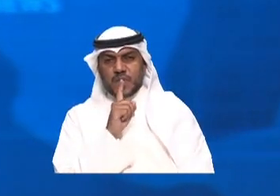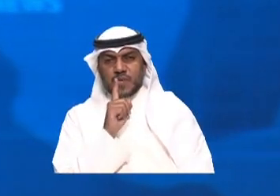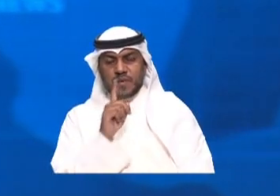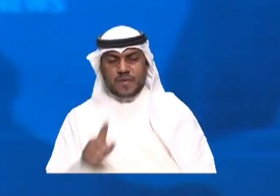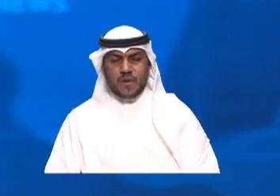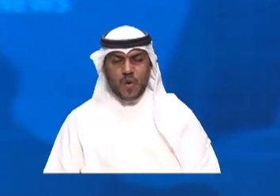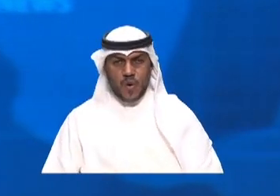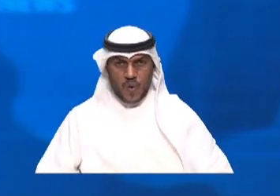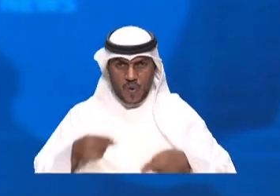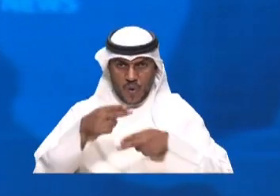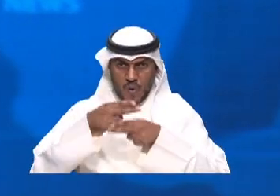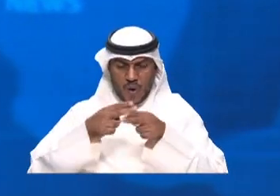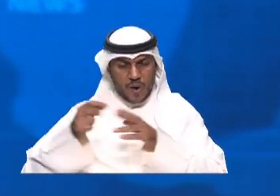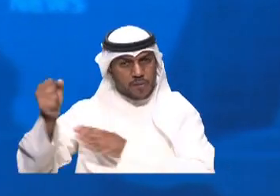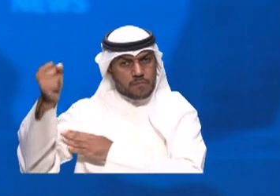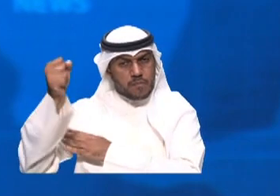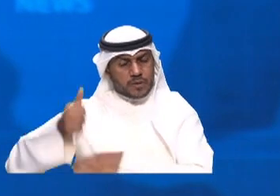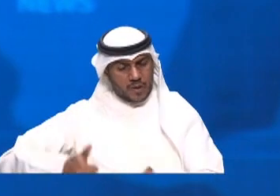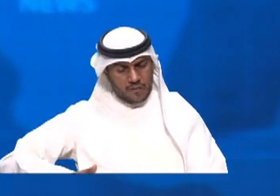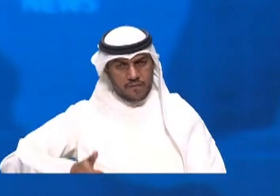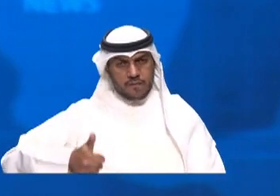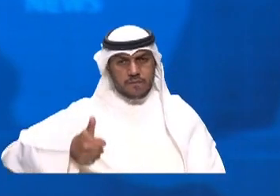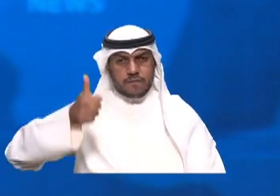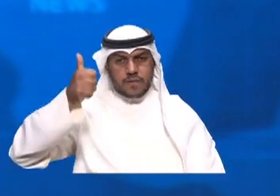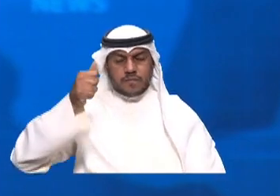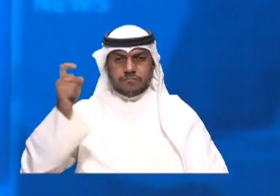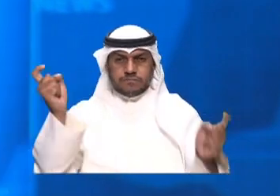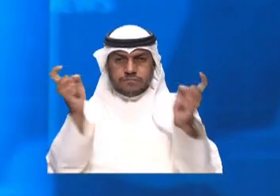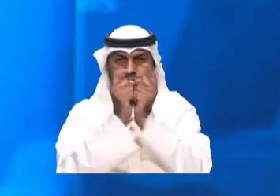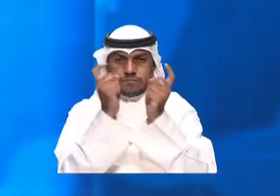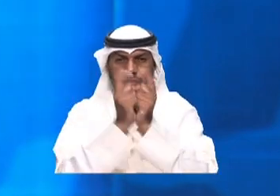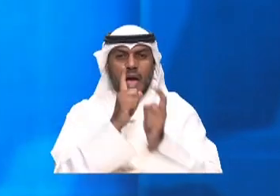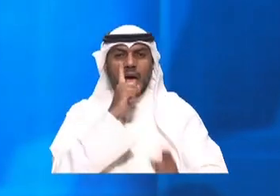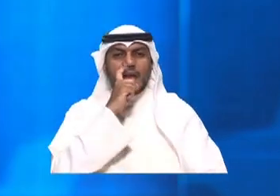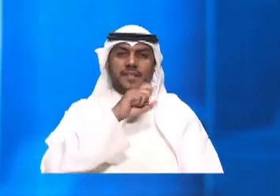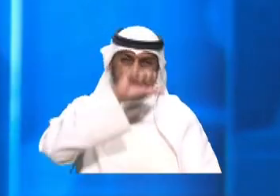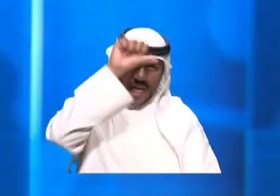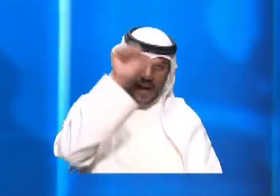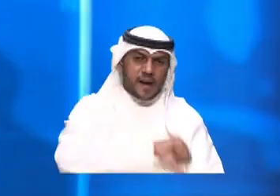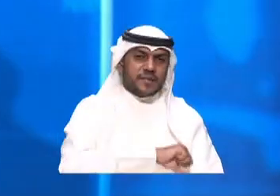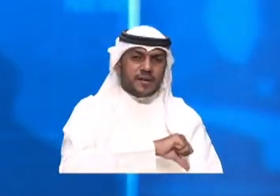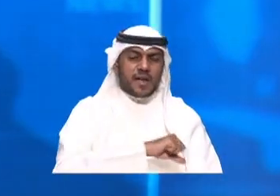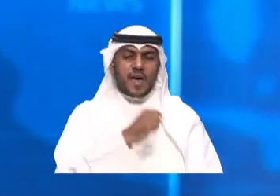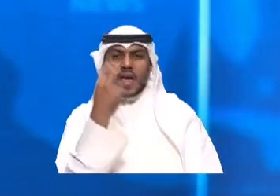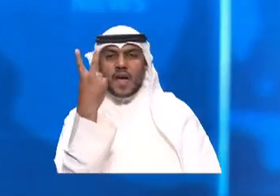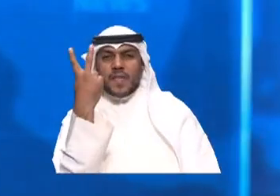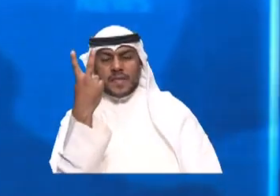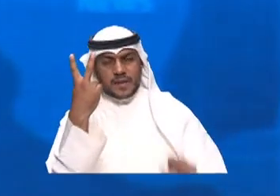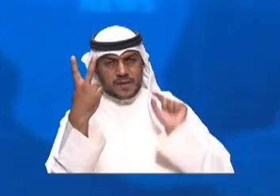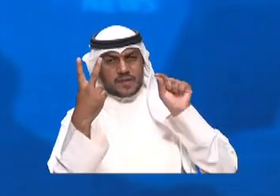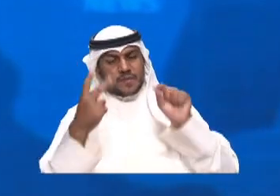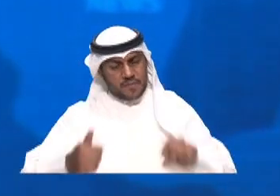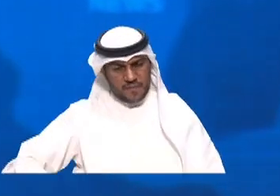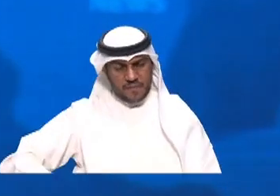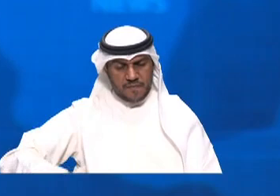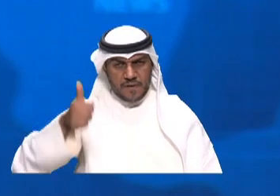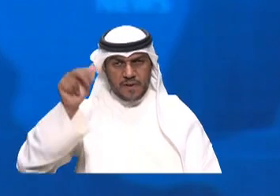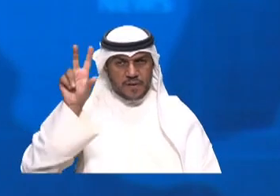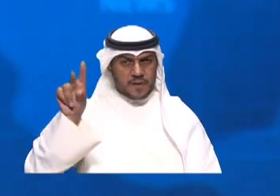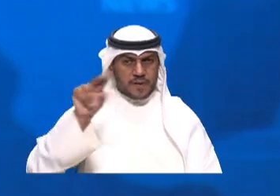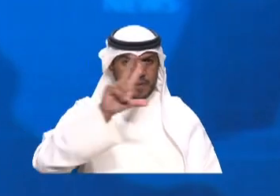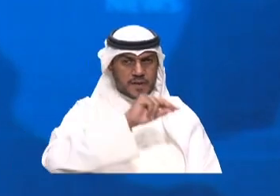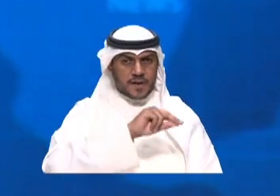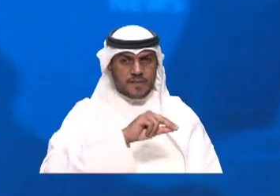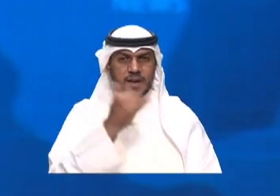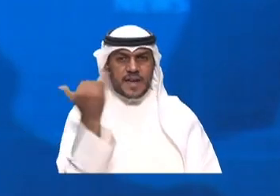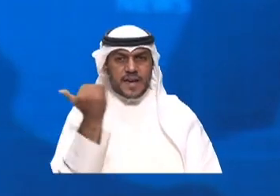فريق الكويت بطل النسخة الماضية من تجاوز فريق النصر وذلك بهدفين نظيفين ليتساوى مع القادسية برصيد